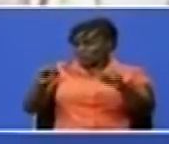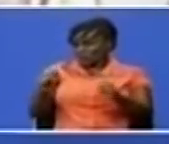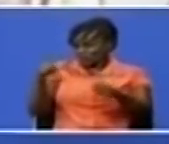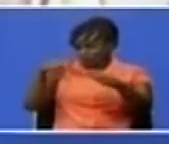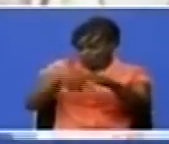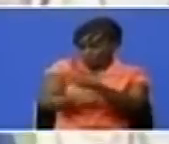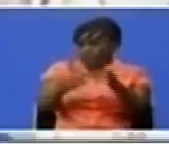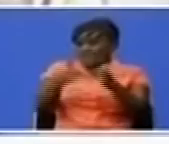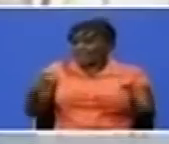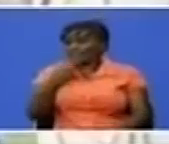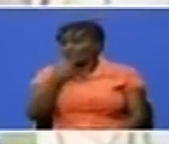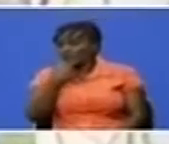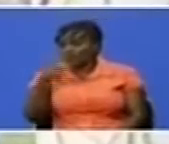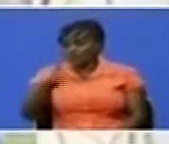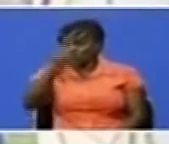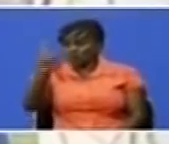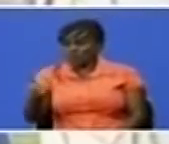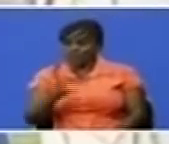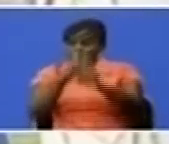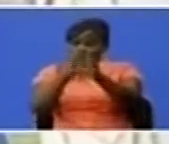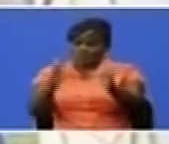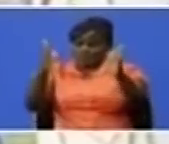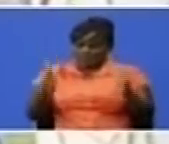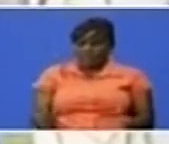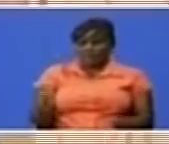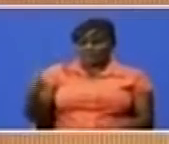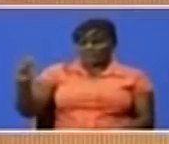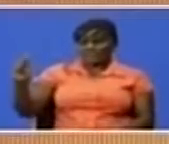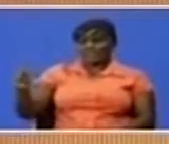Kogalo? Robinson Okenye, KTN Michezo.